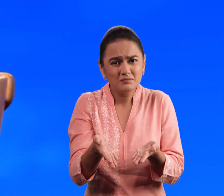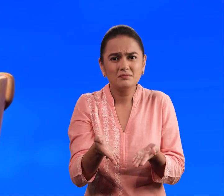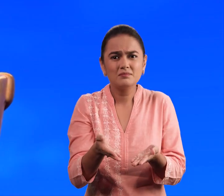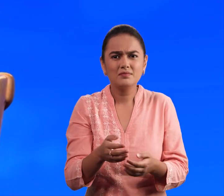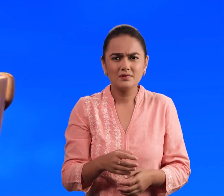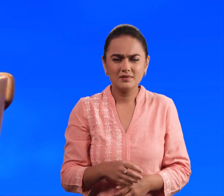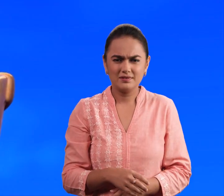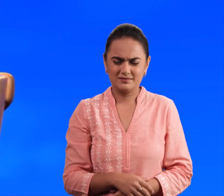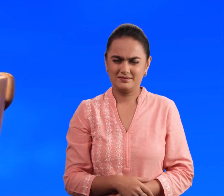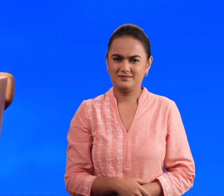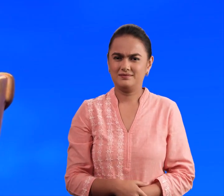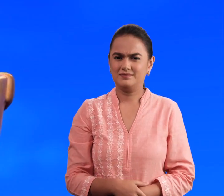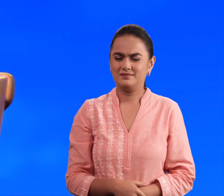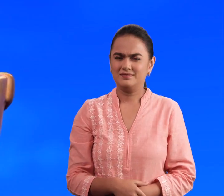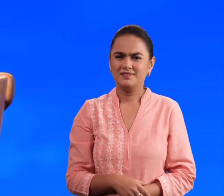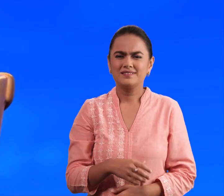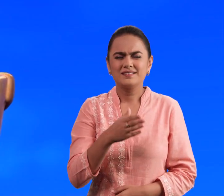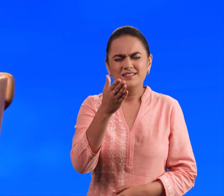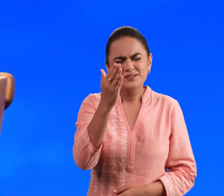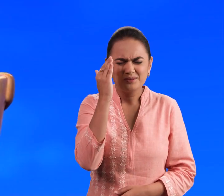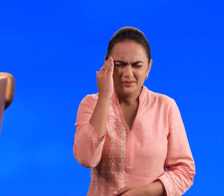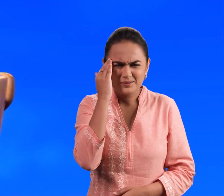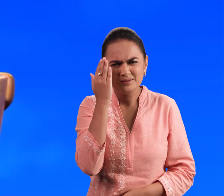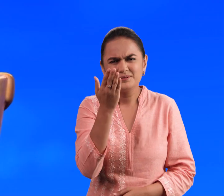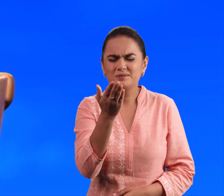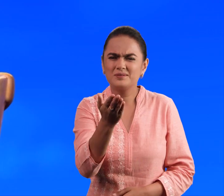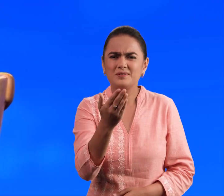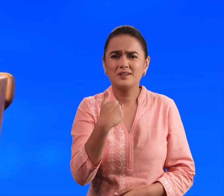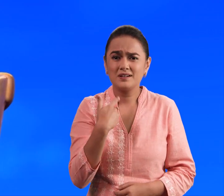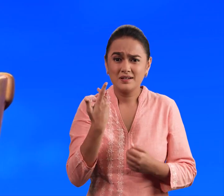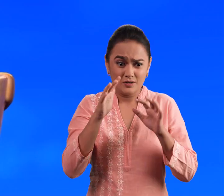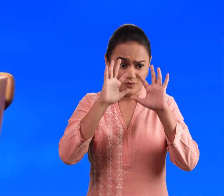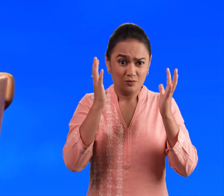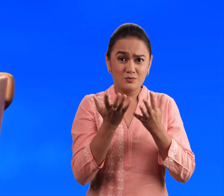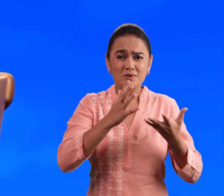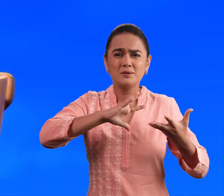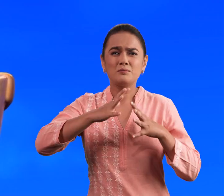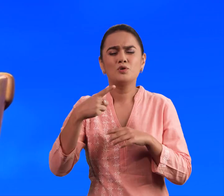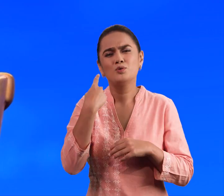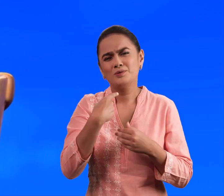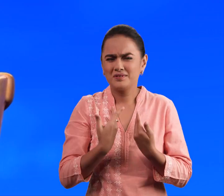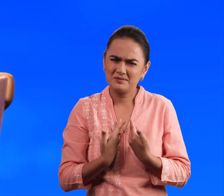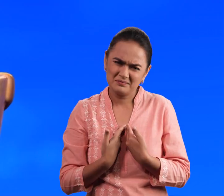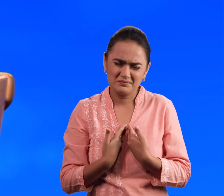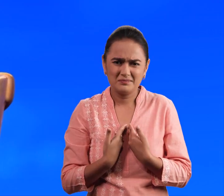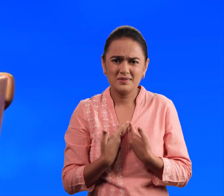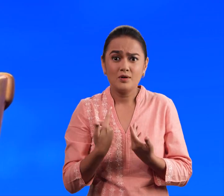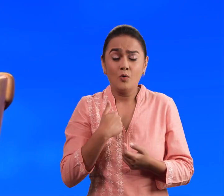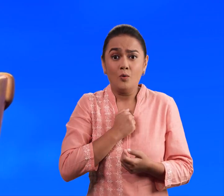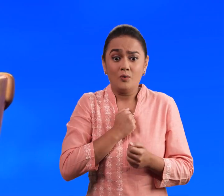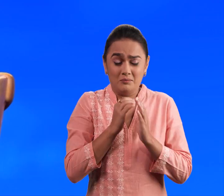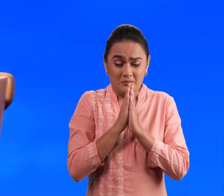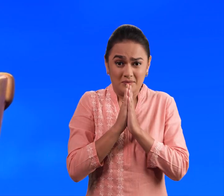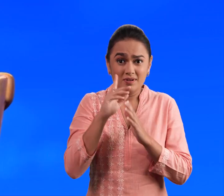है। भानु, तुम तो जानते ही हो कि मैं सृष्टि का निर्माता हूँ और मैं